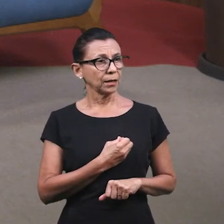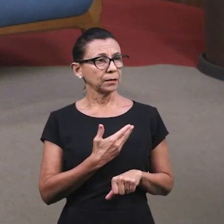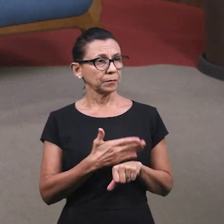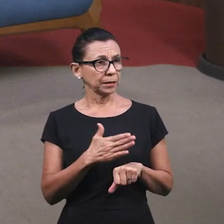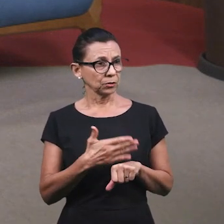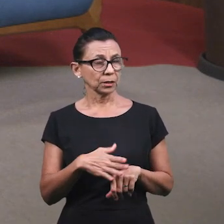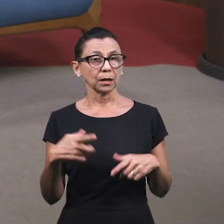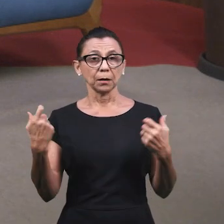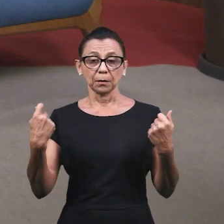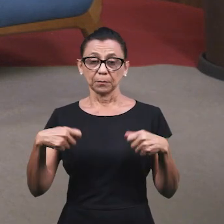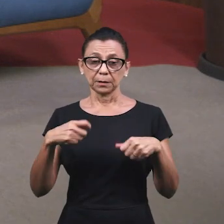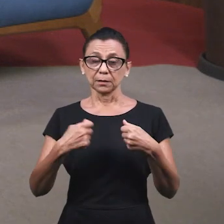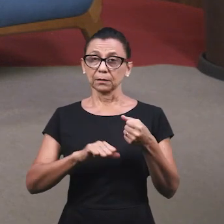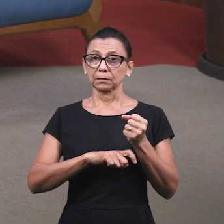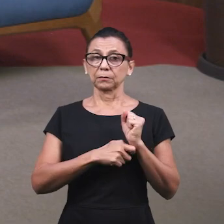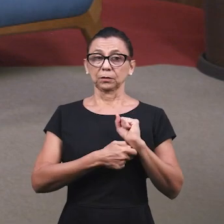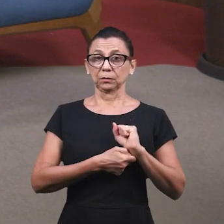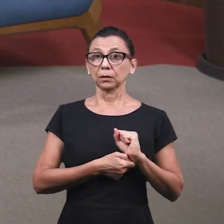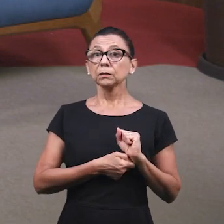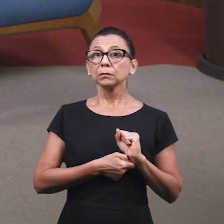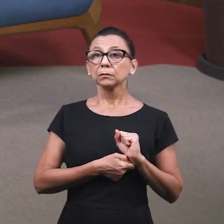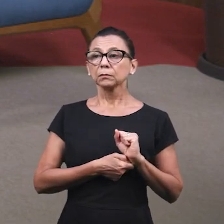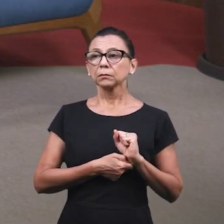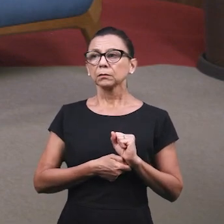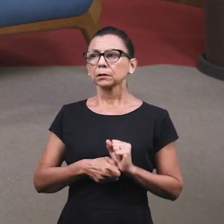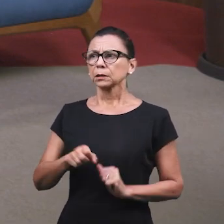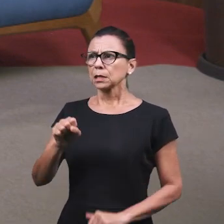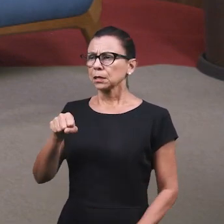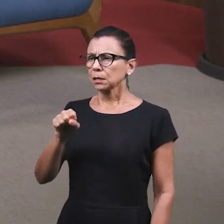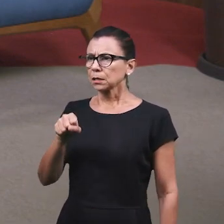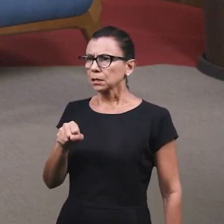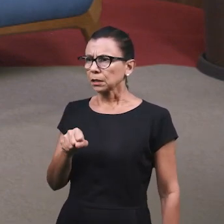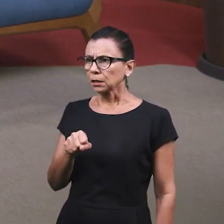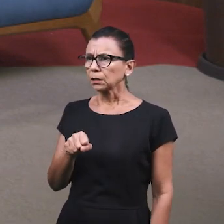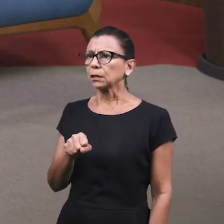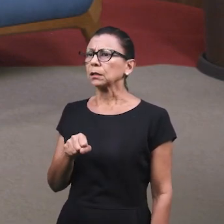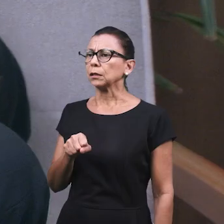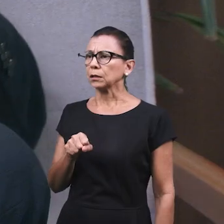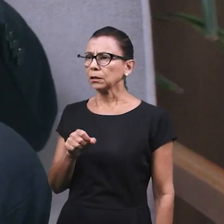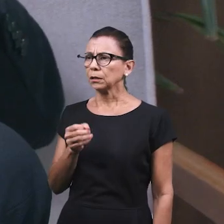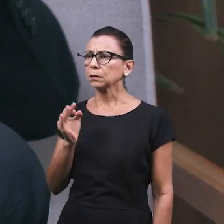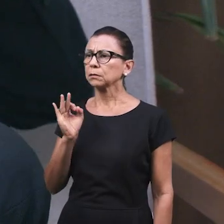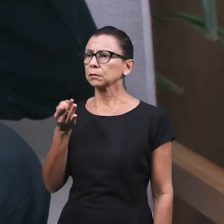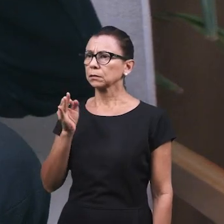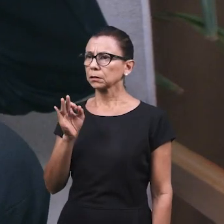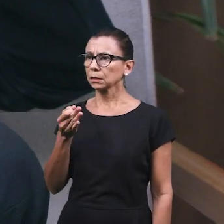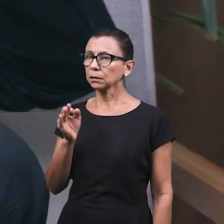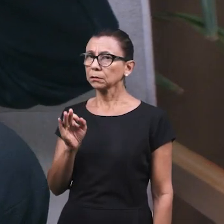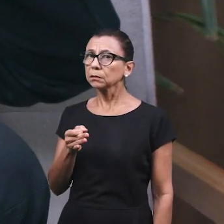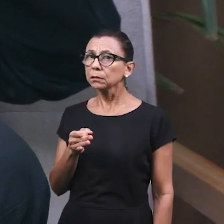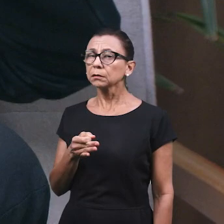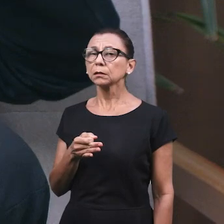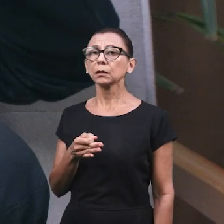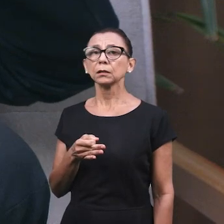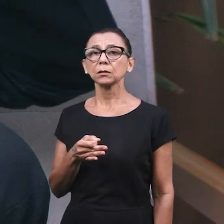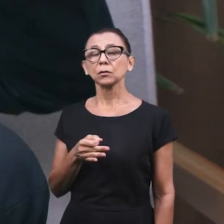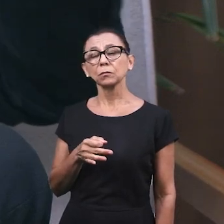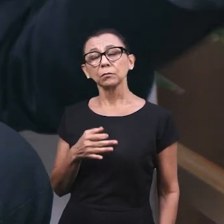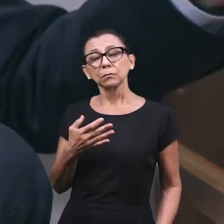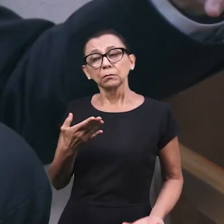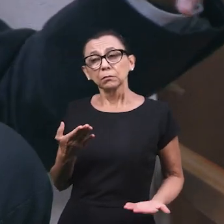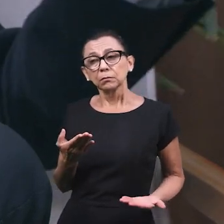Il a besoin du mystère. Pour être vécu sans doute. Car